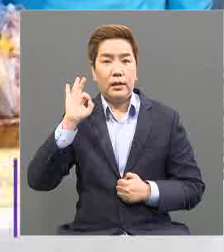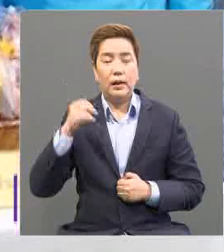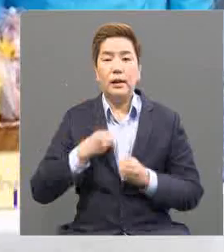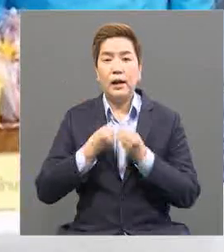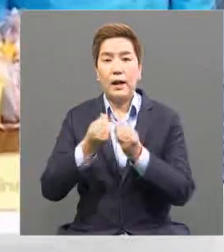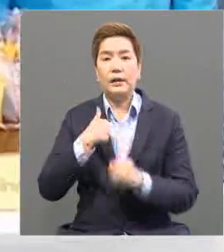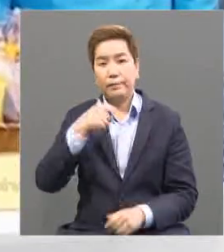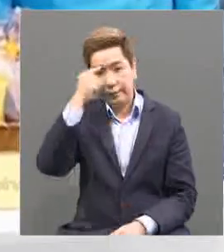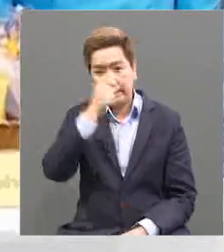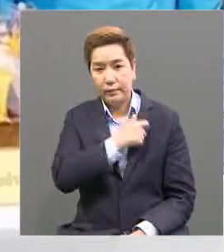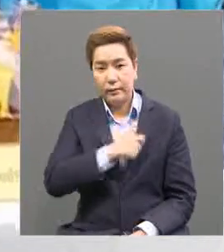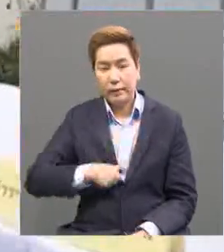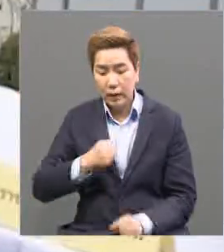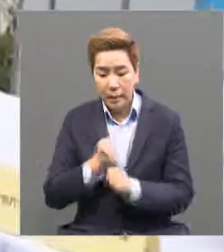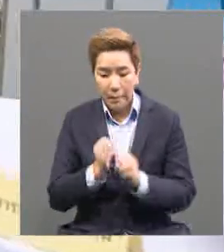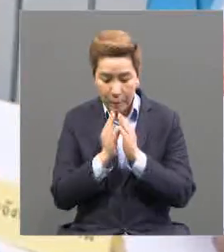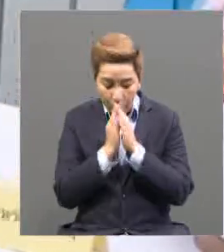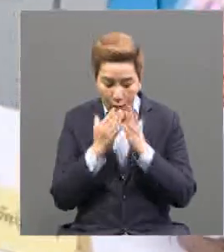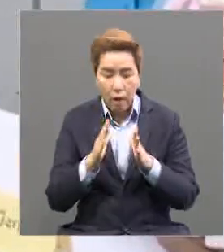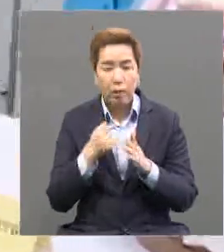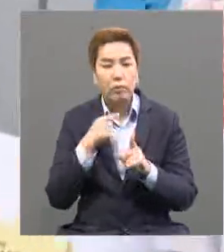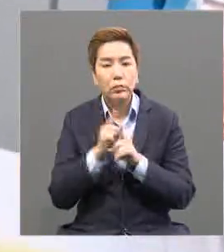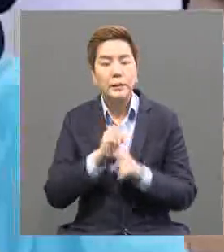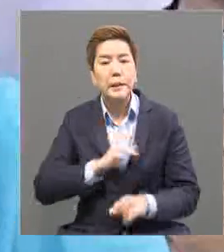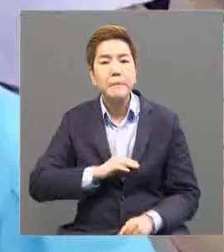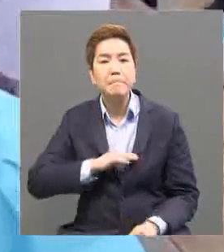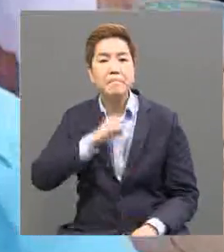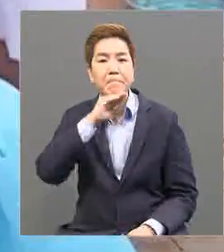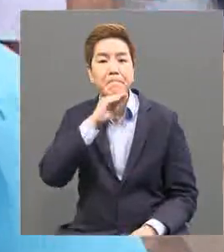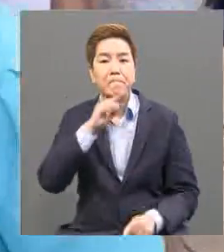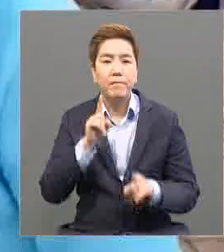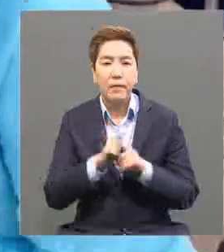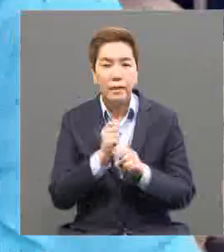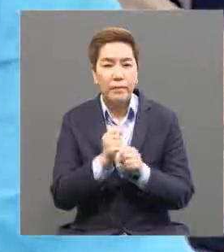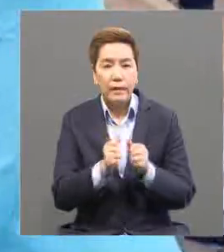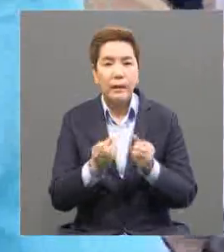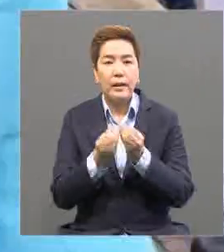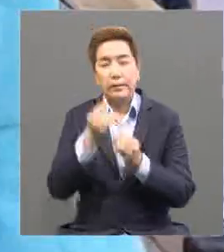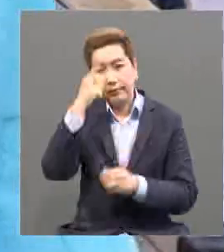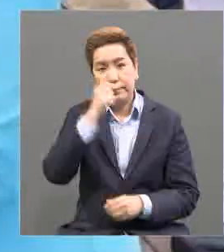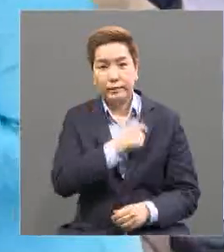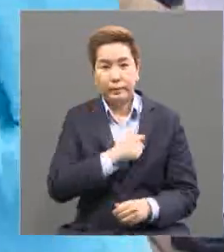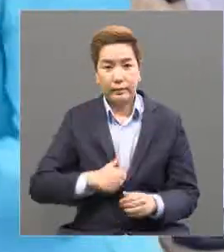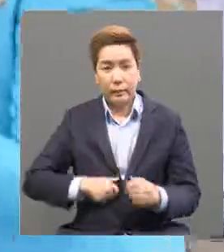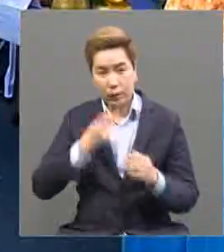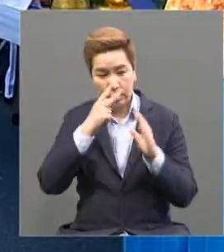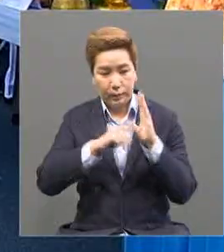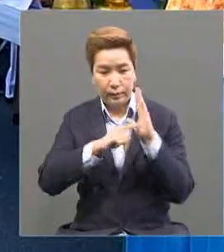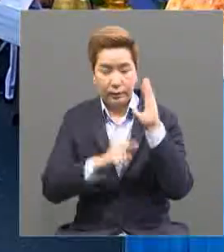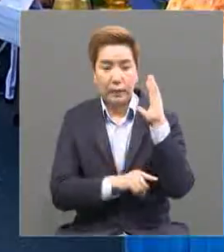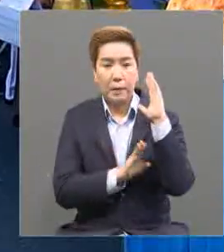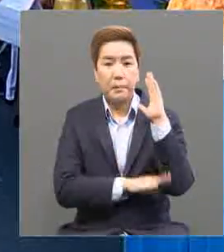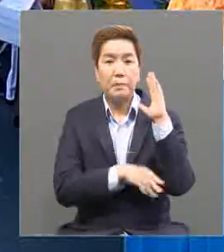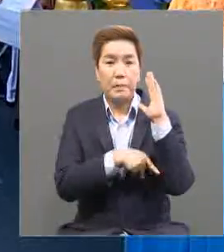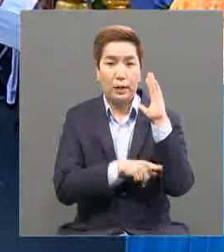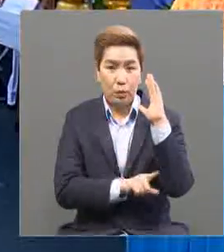ฟ้าต่างอิ่มเอมใจที่ได้นำบุญนะคะทำบุญตักบาตรเพื่อถวายเป็นพระราชกุศลครับ ลงใต้ไปที่จังหวัดพัทลุงนะ